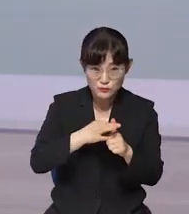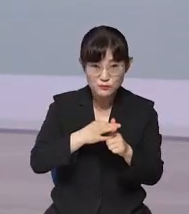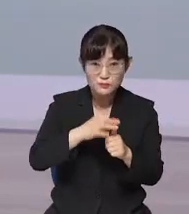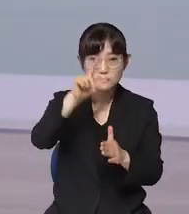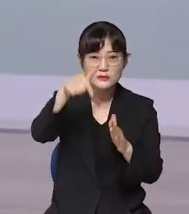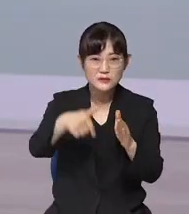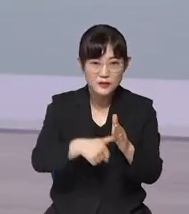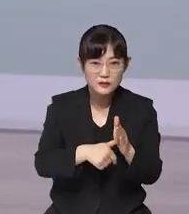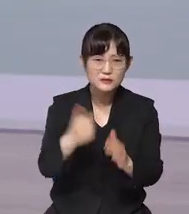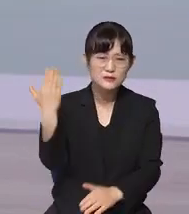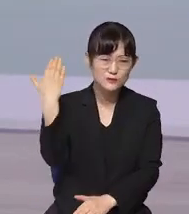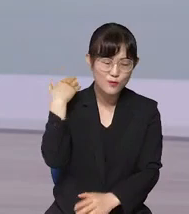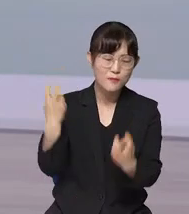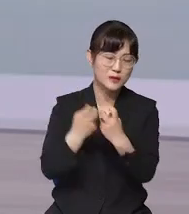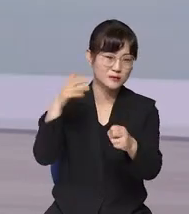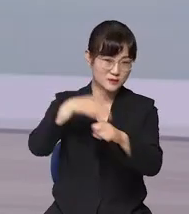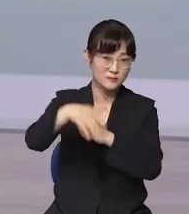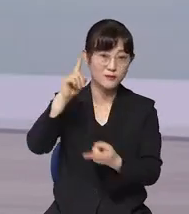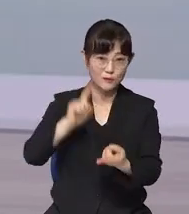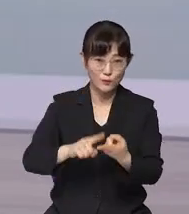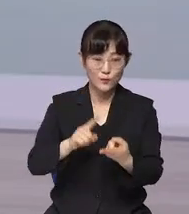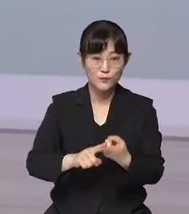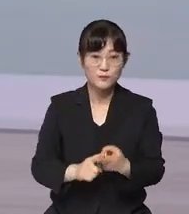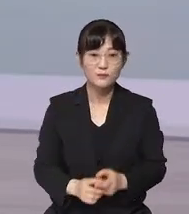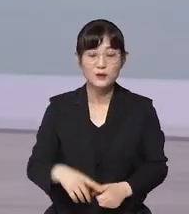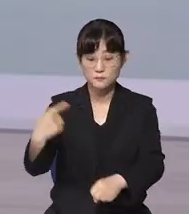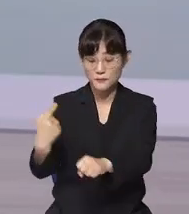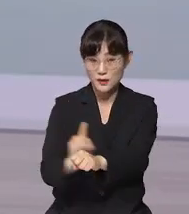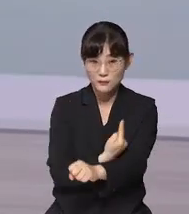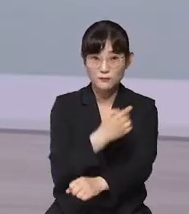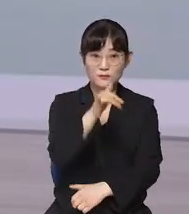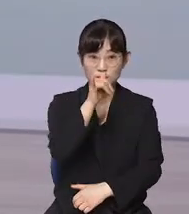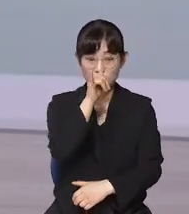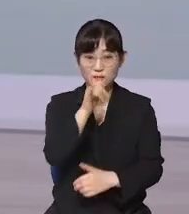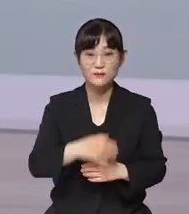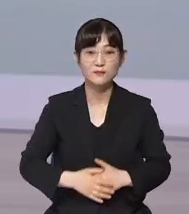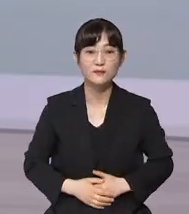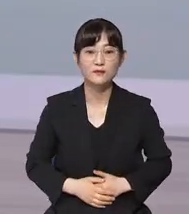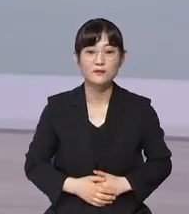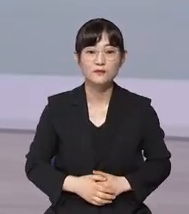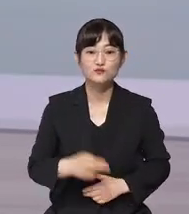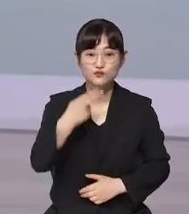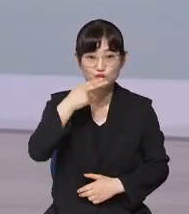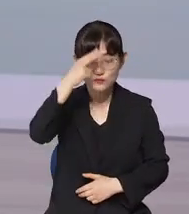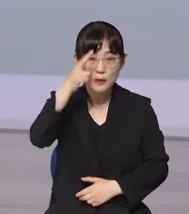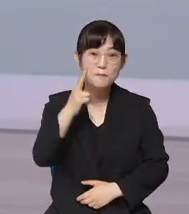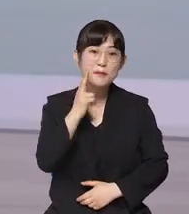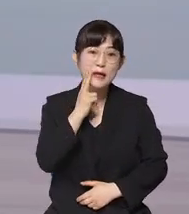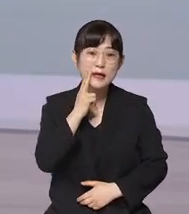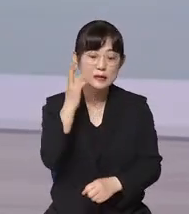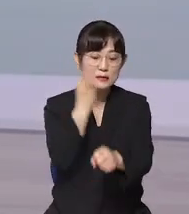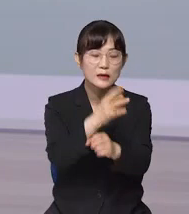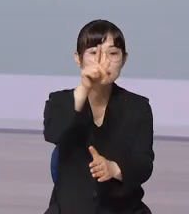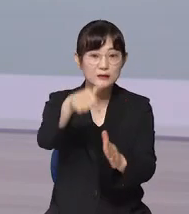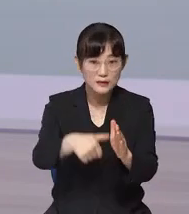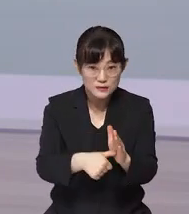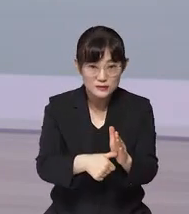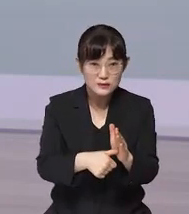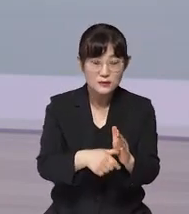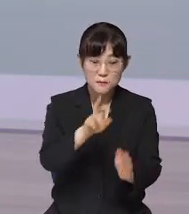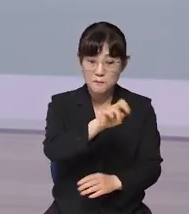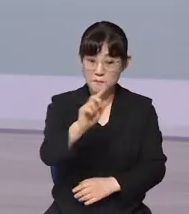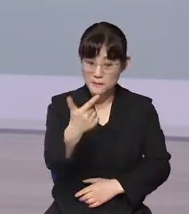기존과 동일하게 유지됩니다 다만 예외도 있습니다 술 담배를 구입할 때는 만나이가